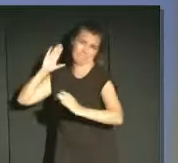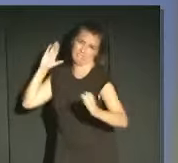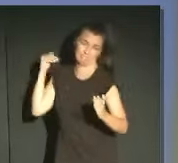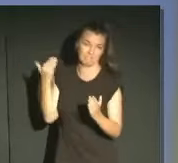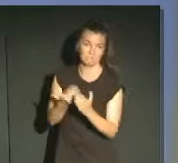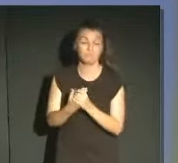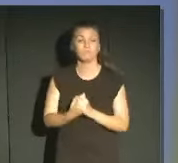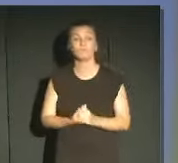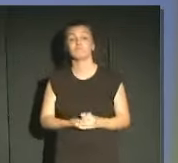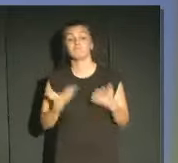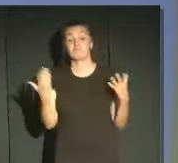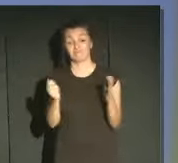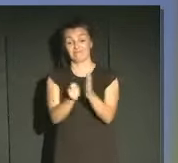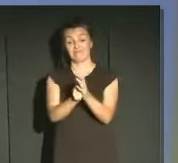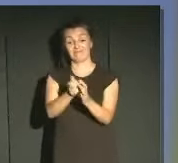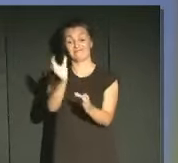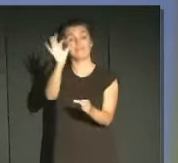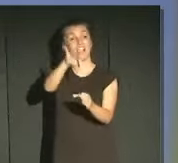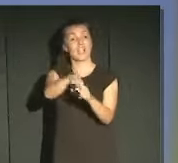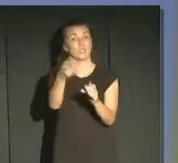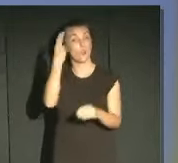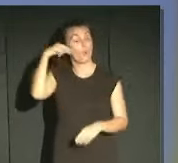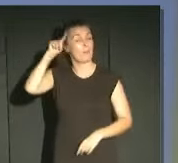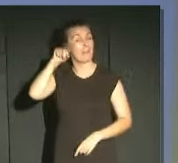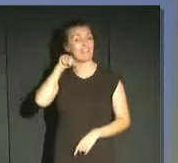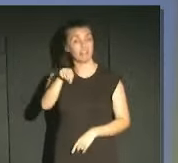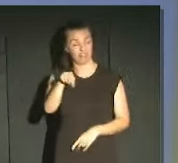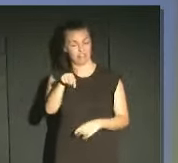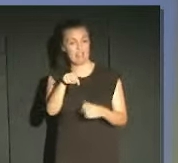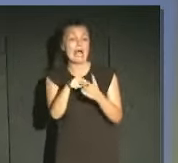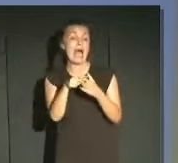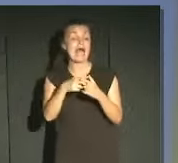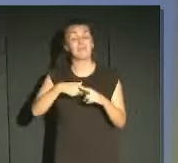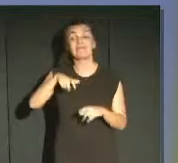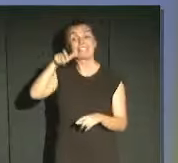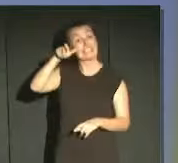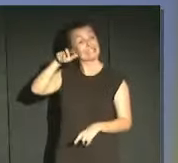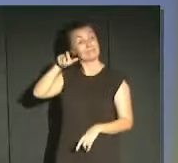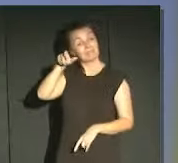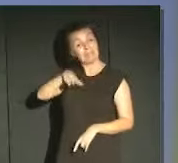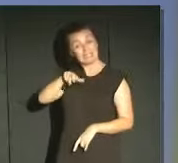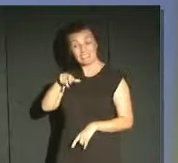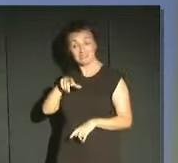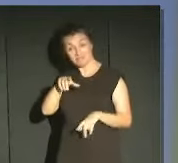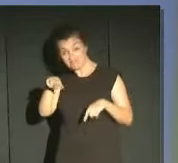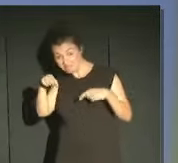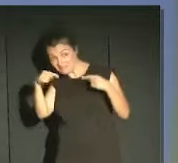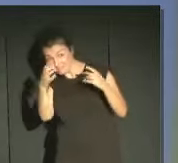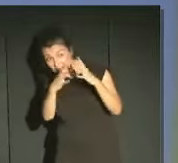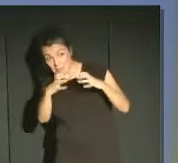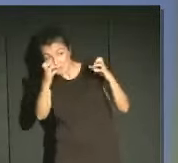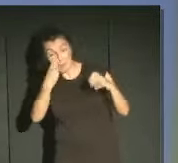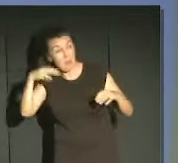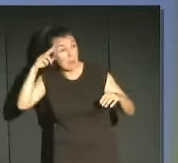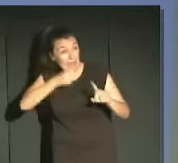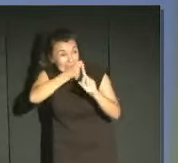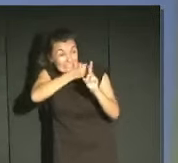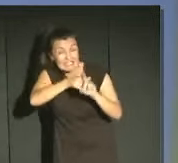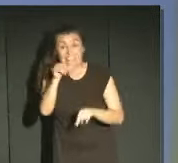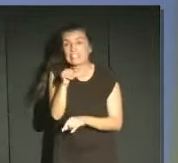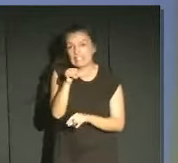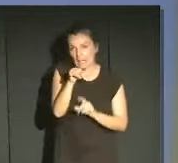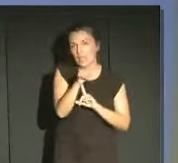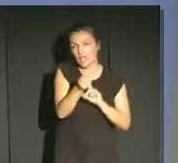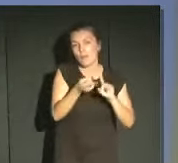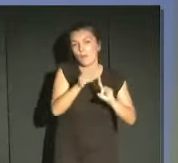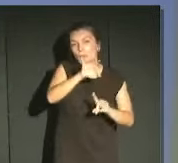se joue dans cette élection européenne est bien plus que de choisir qui seront les gens qui iront combattre au niveau de l'Union européenne même si c'est très important